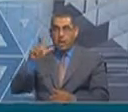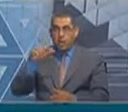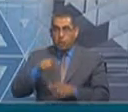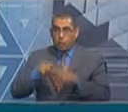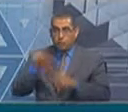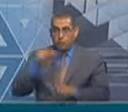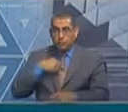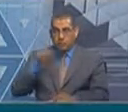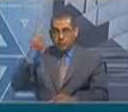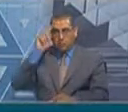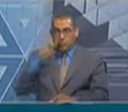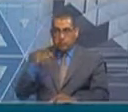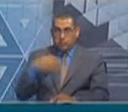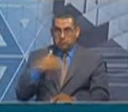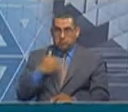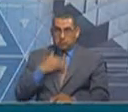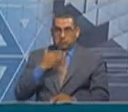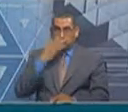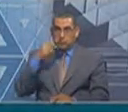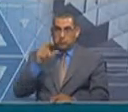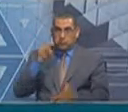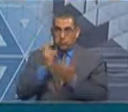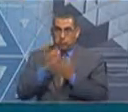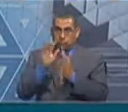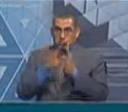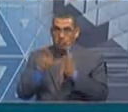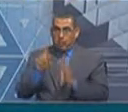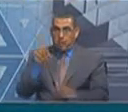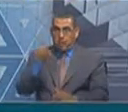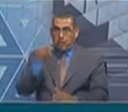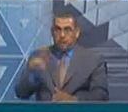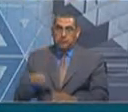بيلاروسيا ألكسندر لوكاشينكو كزعيم شرعي للبلاد.